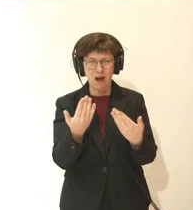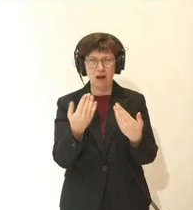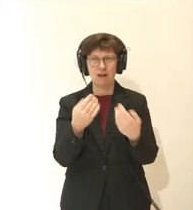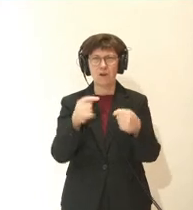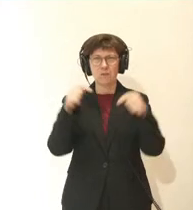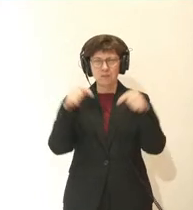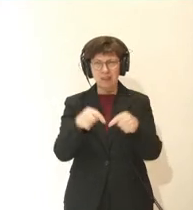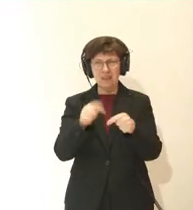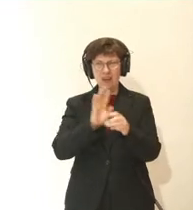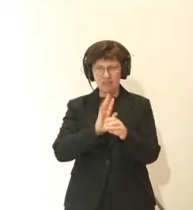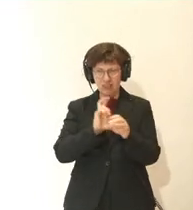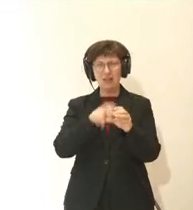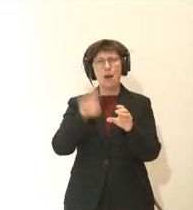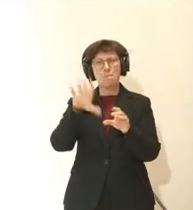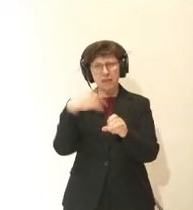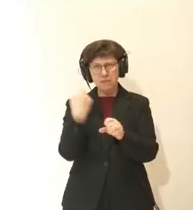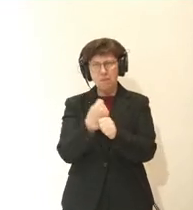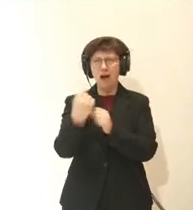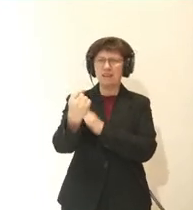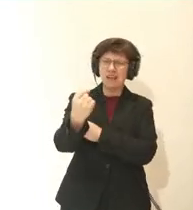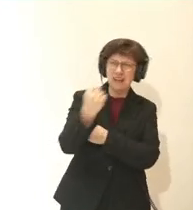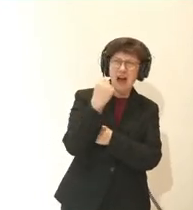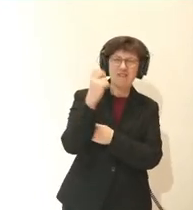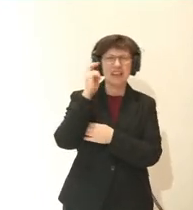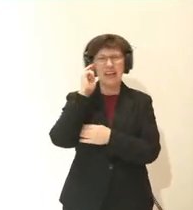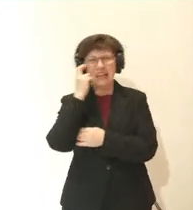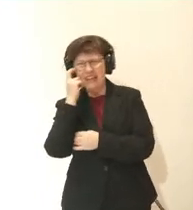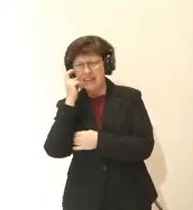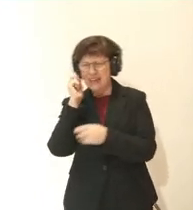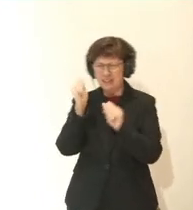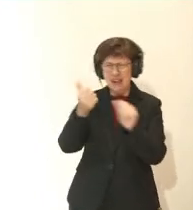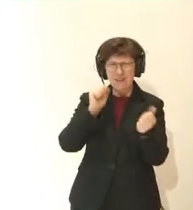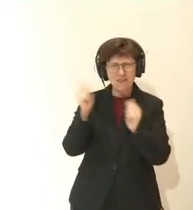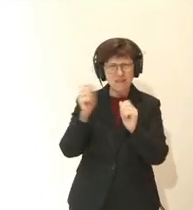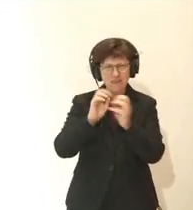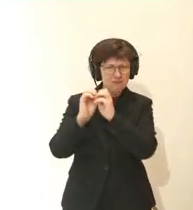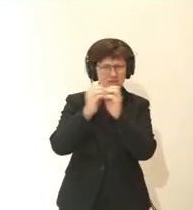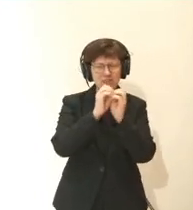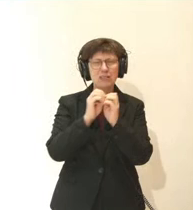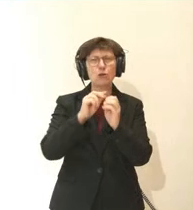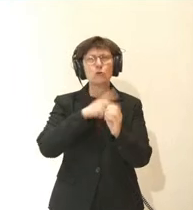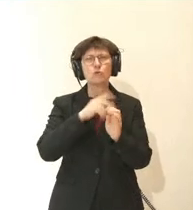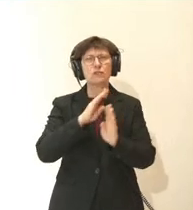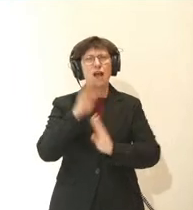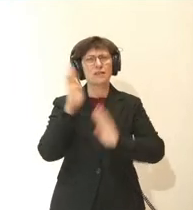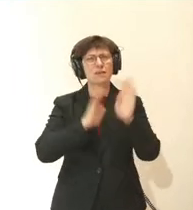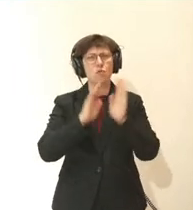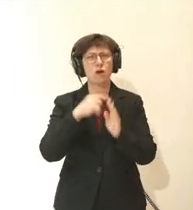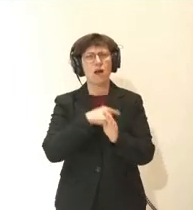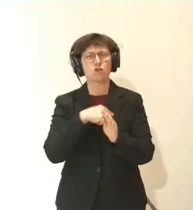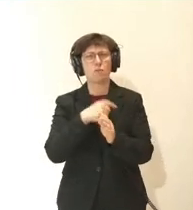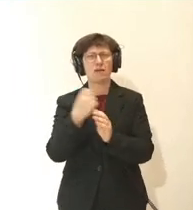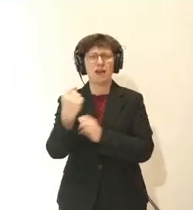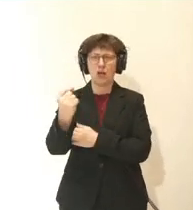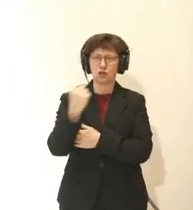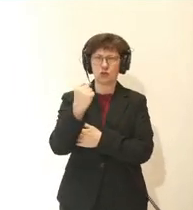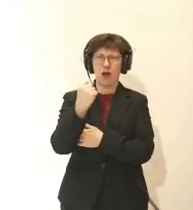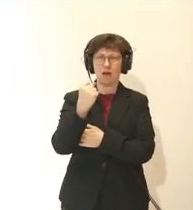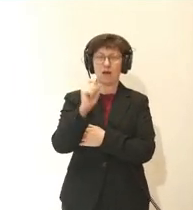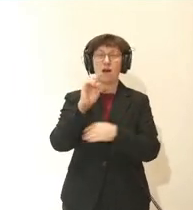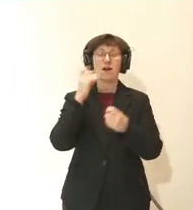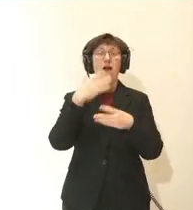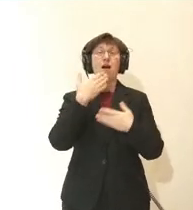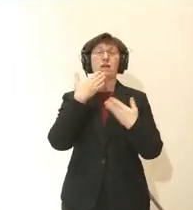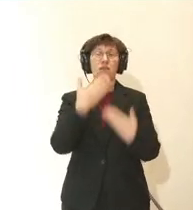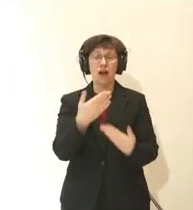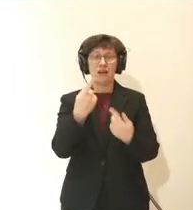teilnimmt und mit eurer kraft und intelligenz dazu hilft dass die sozialdemokratische partei stark ist und natürlich danke ich euch